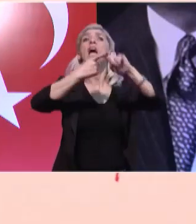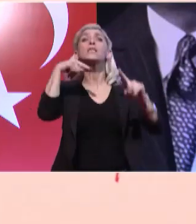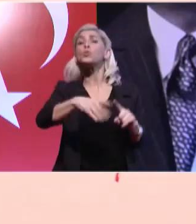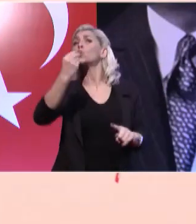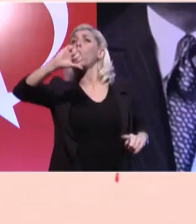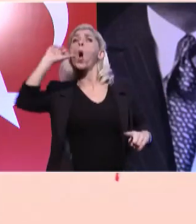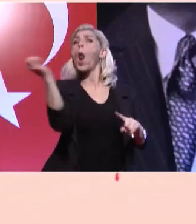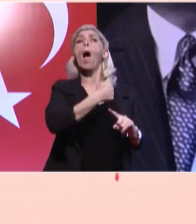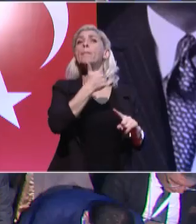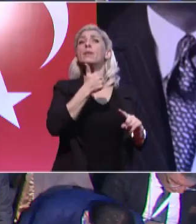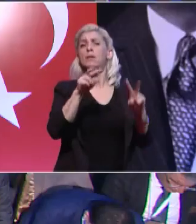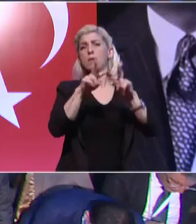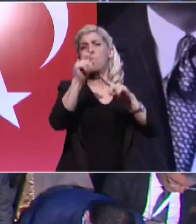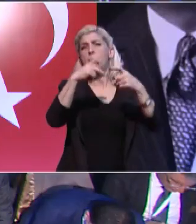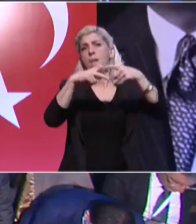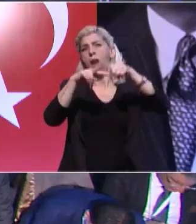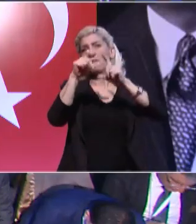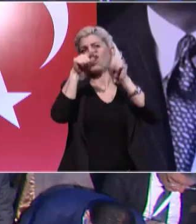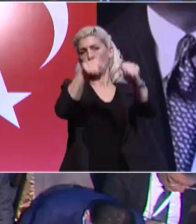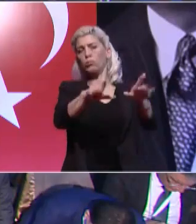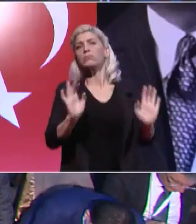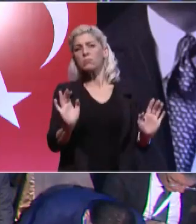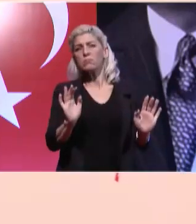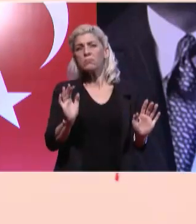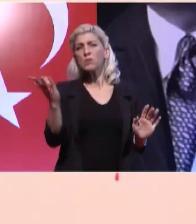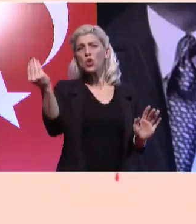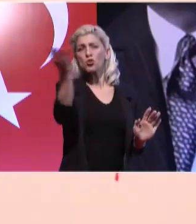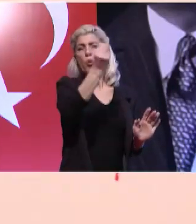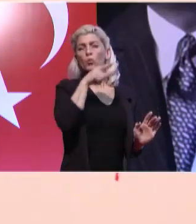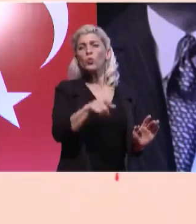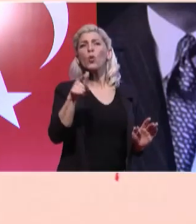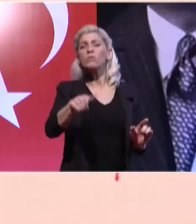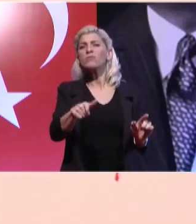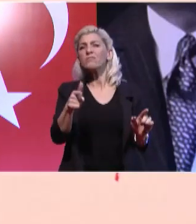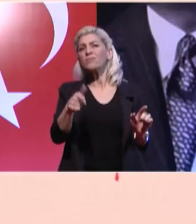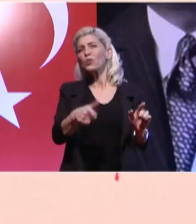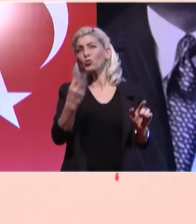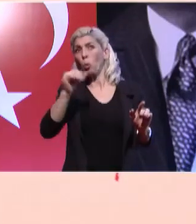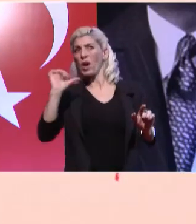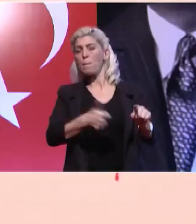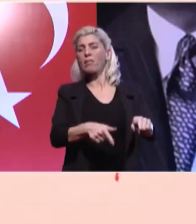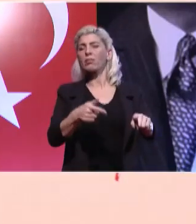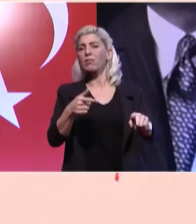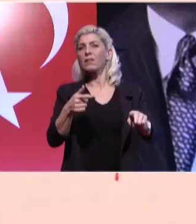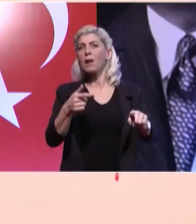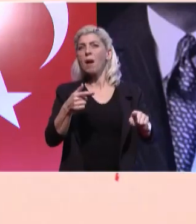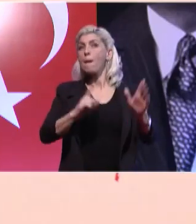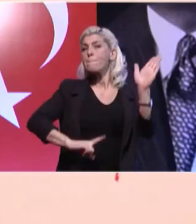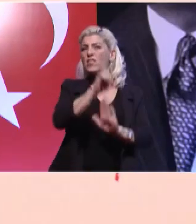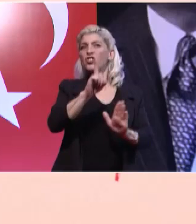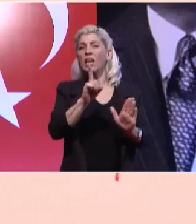önemli miras budur. Çoğumuz bu mirasın farkında bile değiliz. bu başarının farkında bile